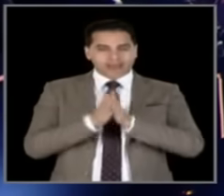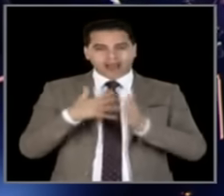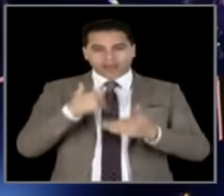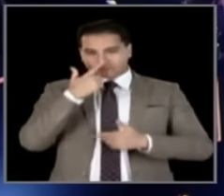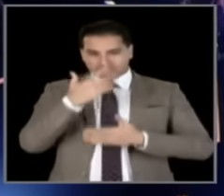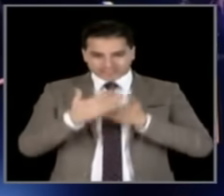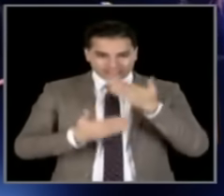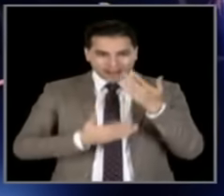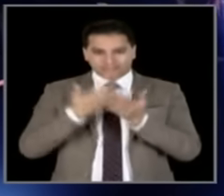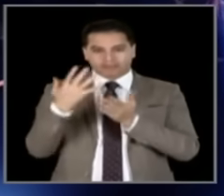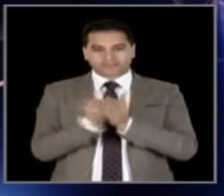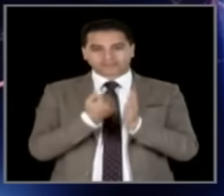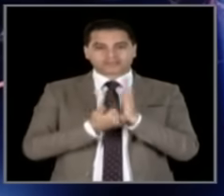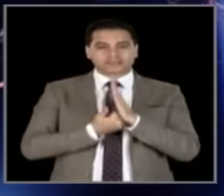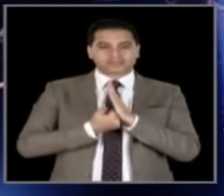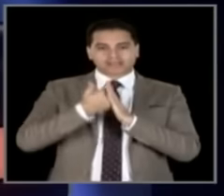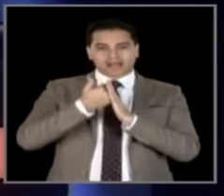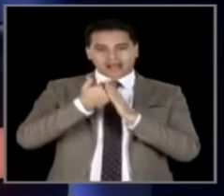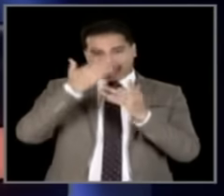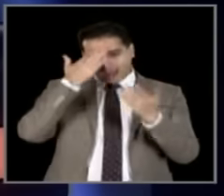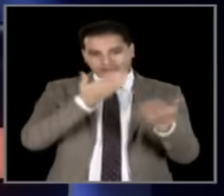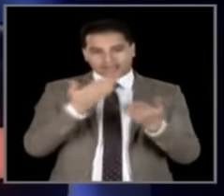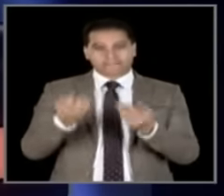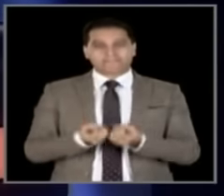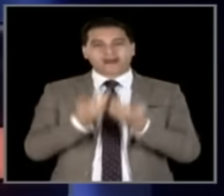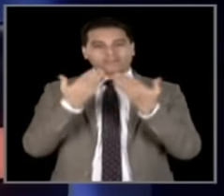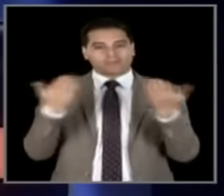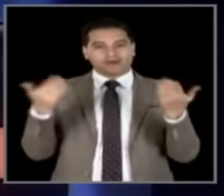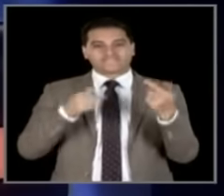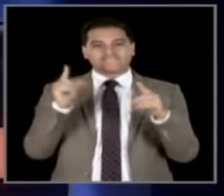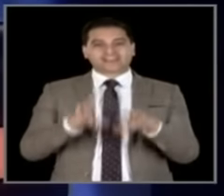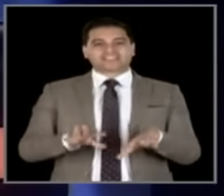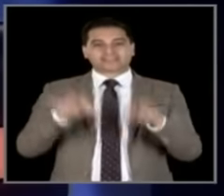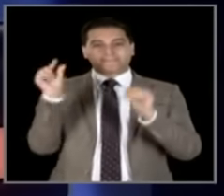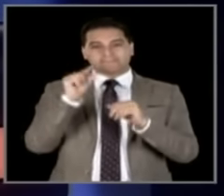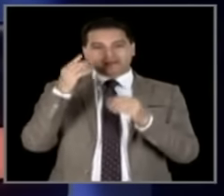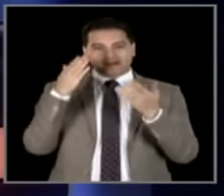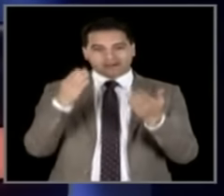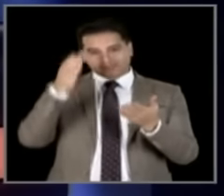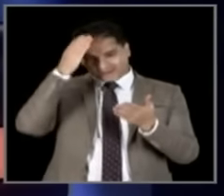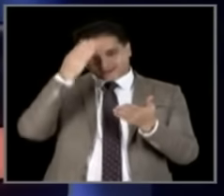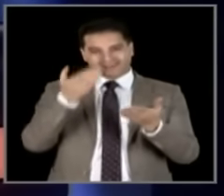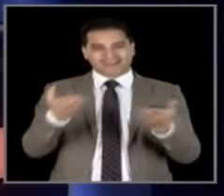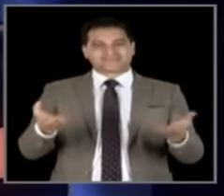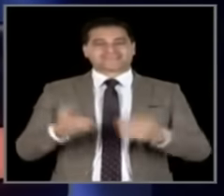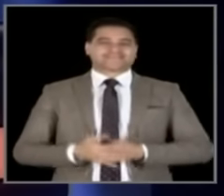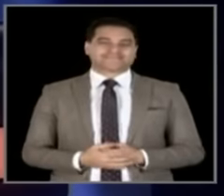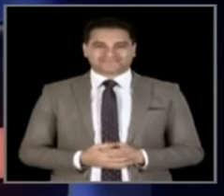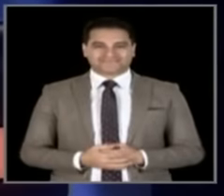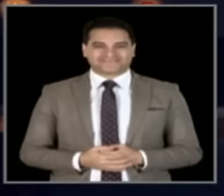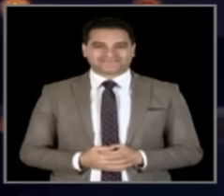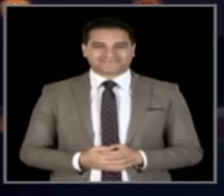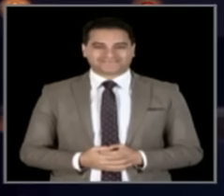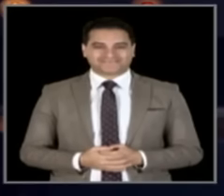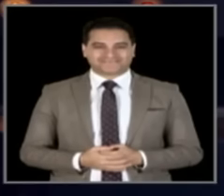المستمرين لسماع جملة أهلاً ومرحباً بكم في حلقة جديدة من برنامج العباقرة.